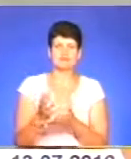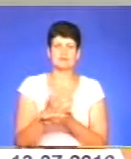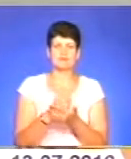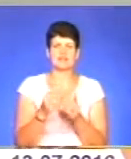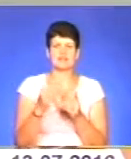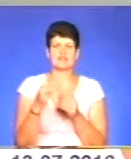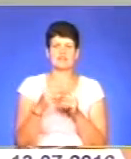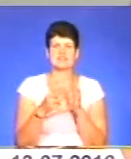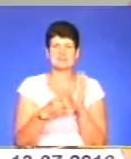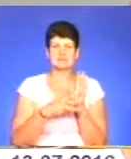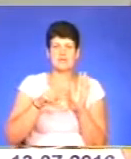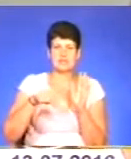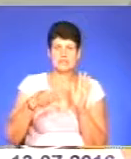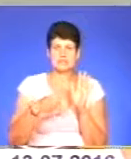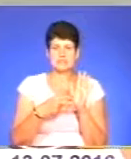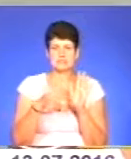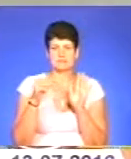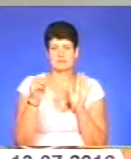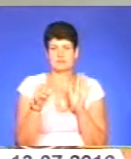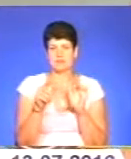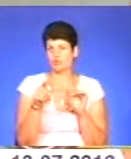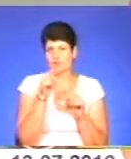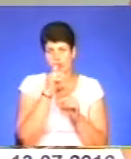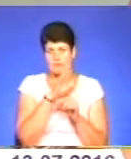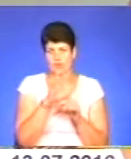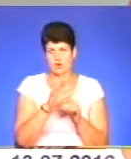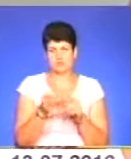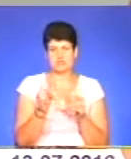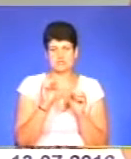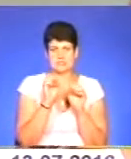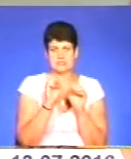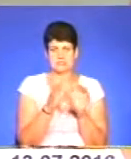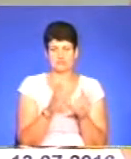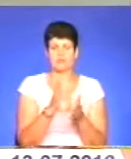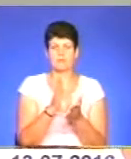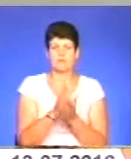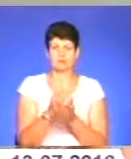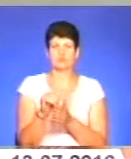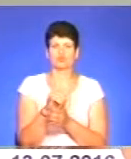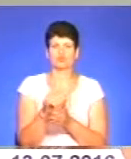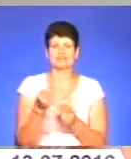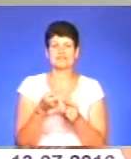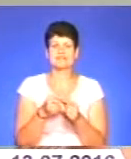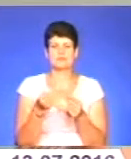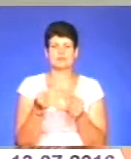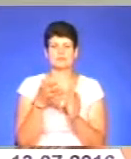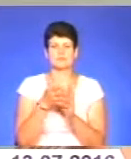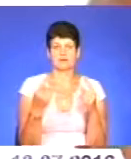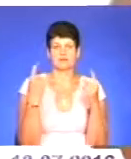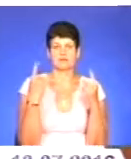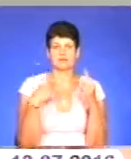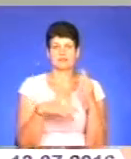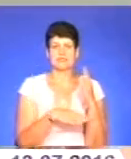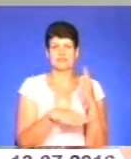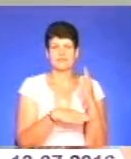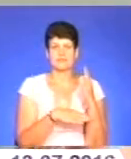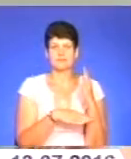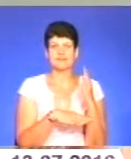18,7 тисяч. Тобто досить непогано люди здають. Маємо. Куди ці гроші направляються? Ну, в першу чергу,